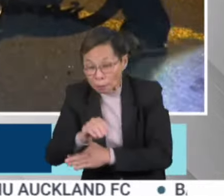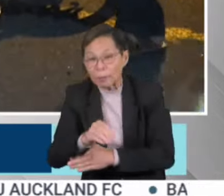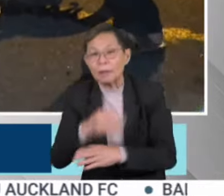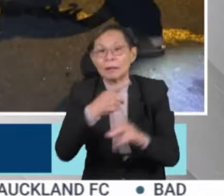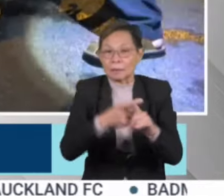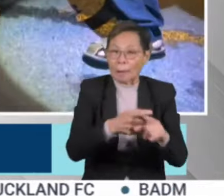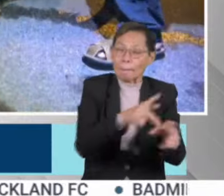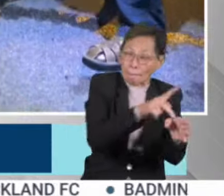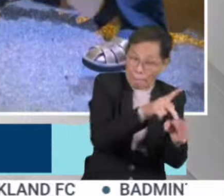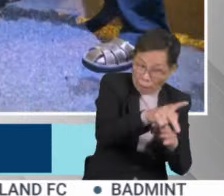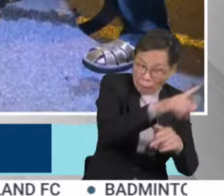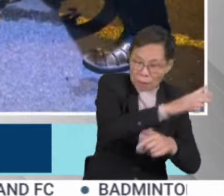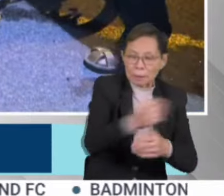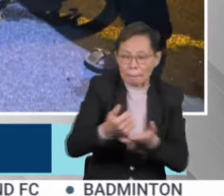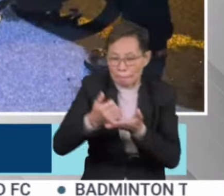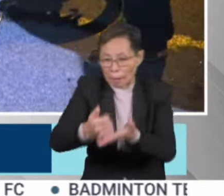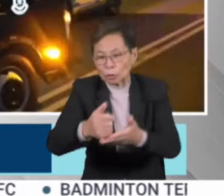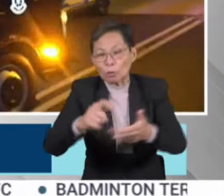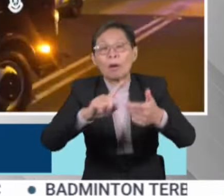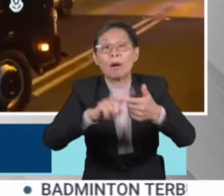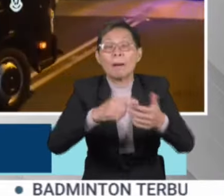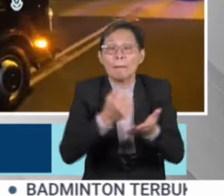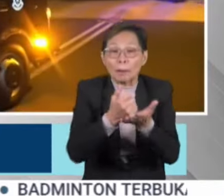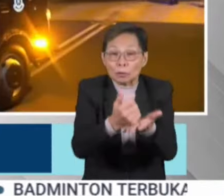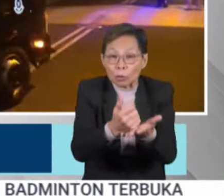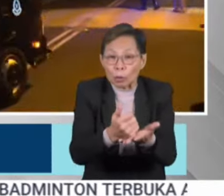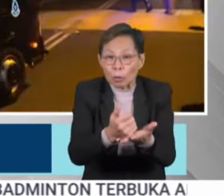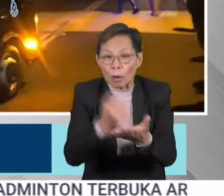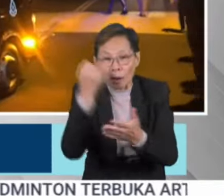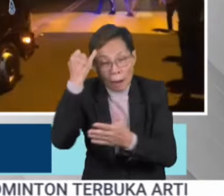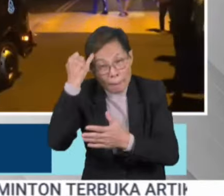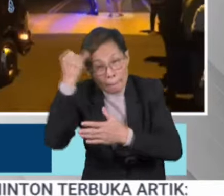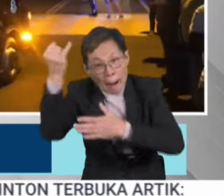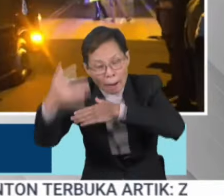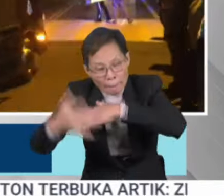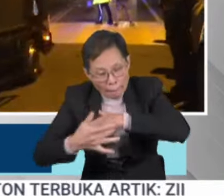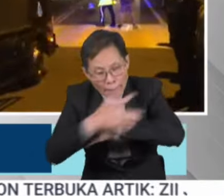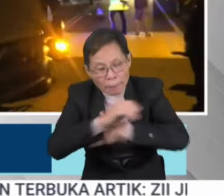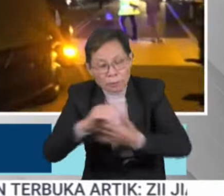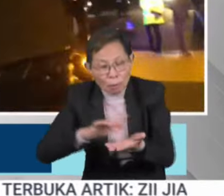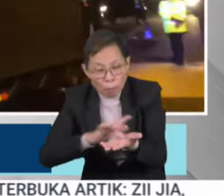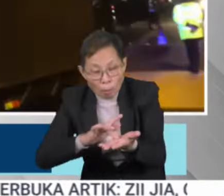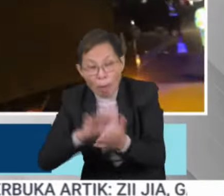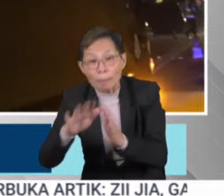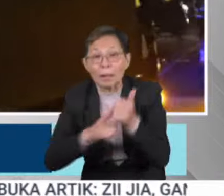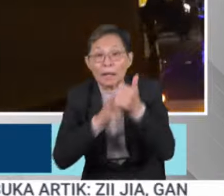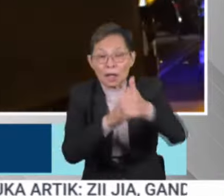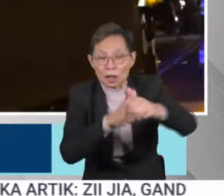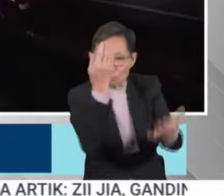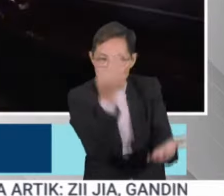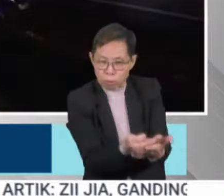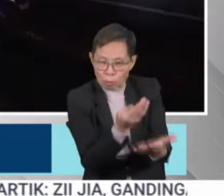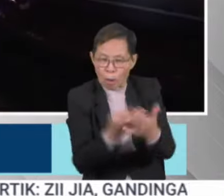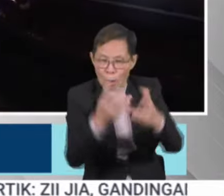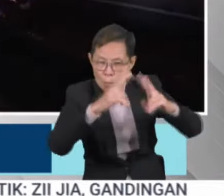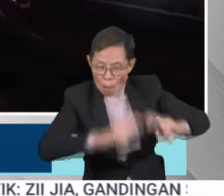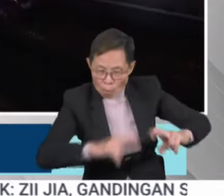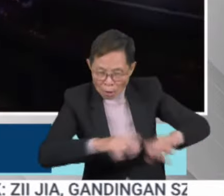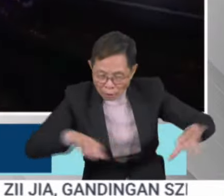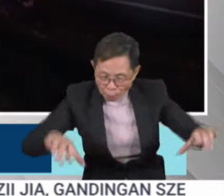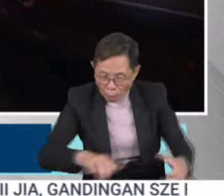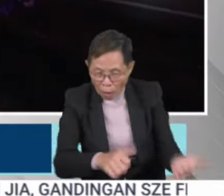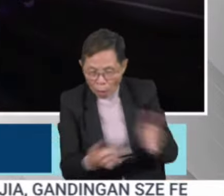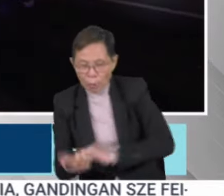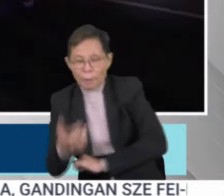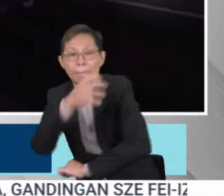sahaja dari segi kepakaran, bantuan meliputi aspek pandangan teknikal dan perubatan berdasarkan bukti dalam siasatan yang